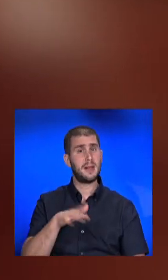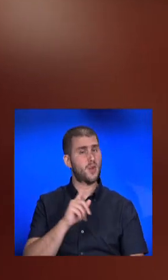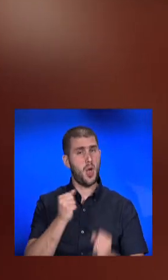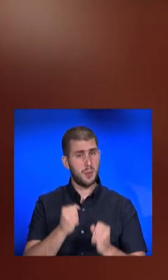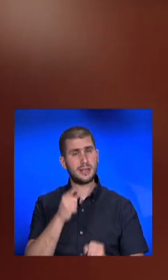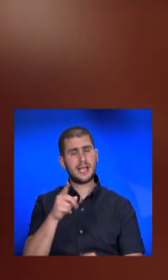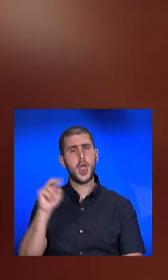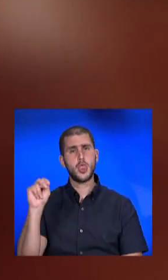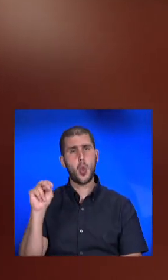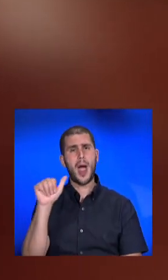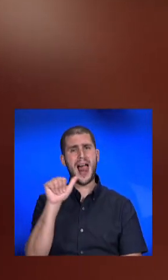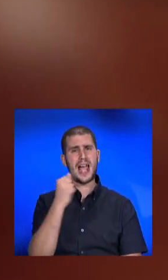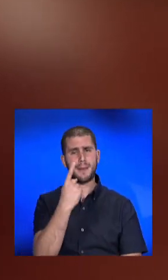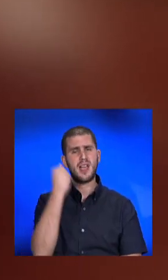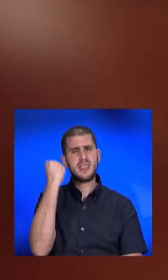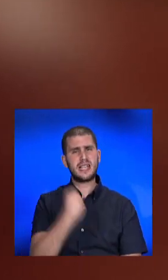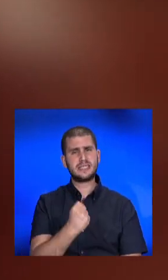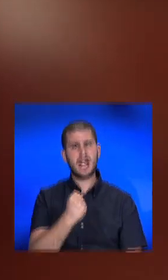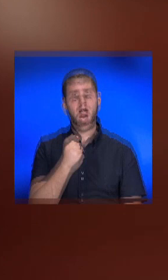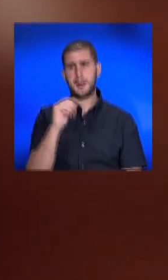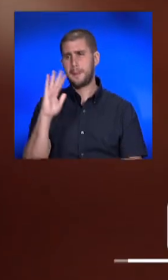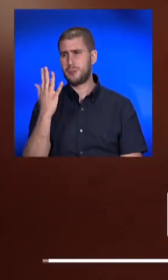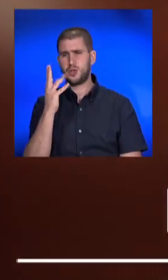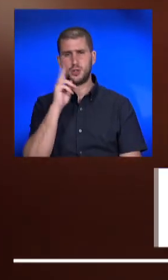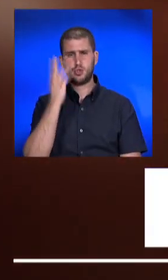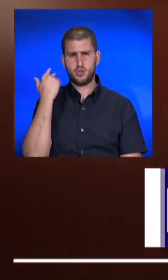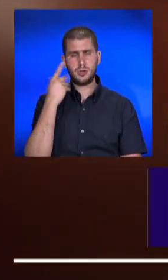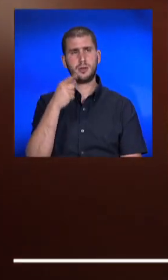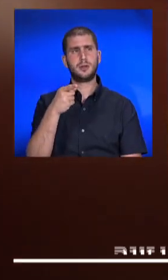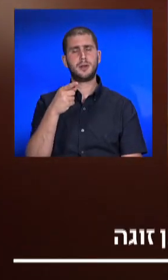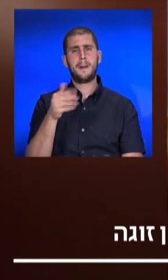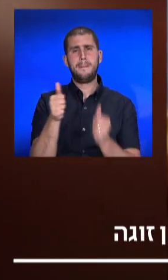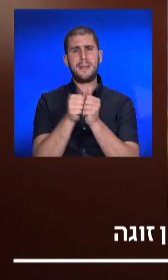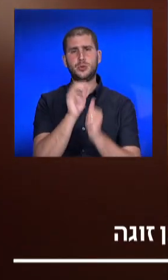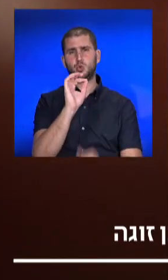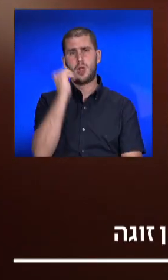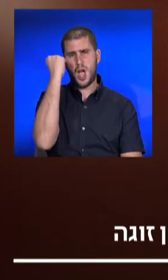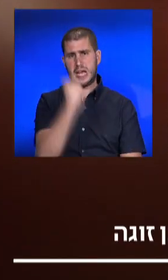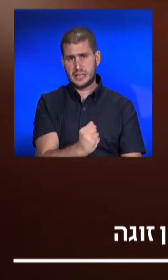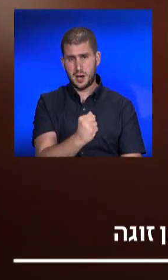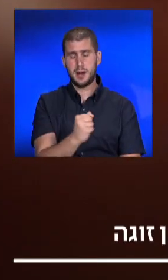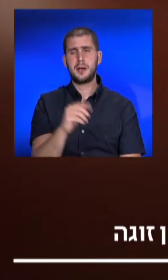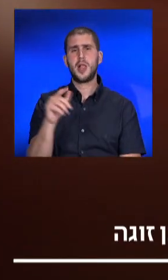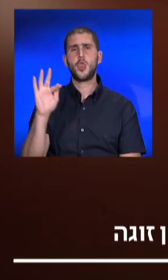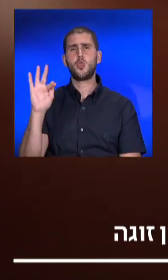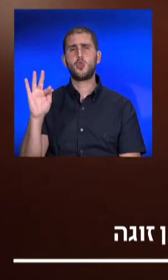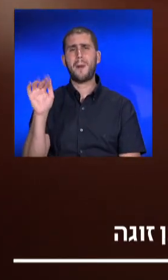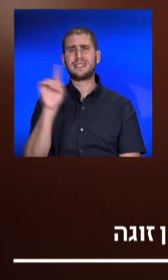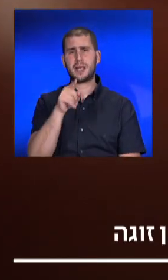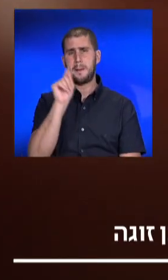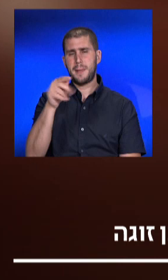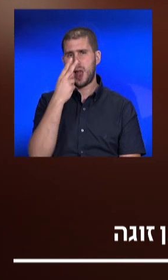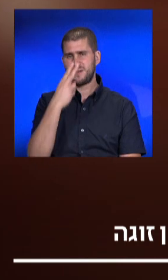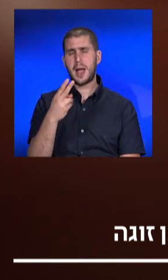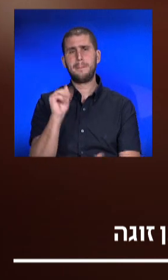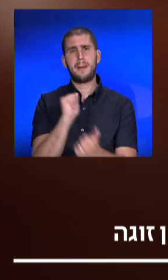נורה אלקביה. היא נרצחה בלילה שבין חמישי לשישי על ידי בן זוגה בטובא זנגריה. היא הגיעה לבקר אותו במעצר